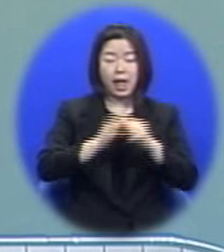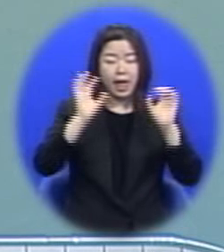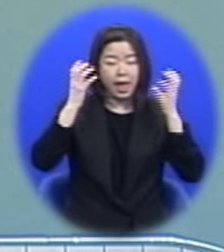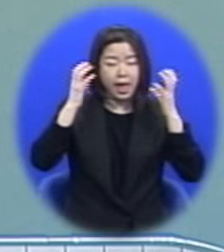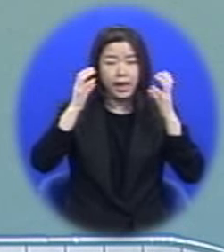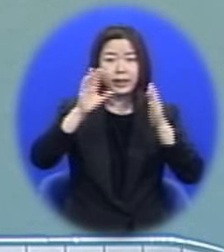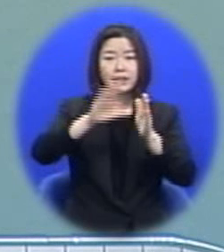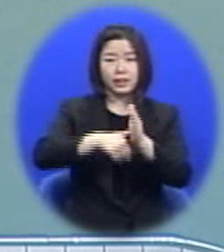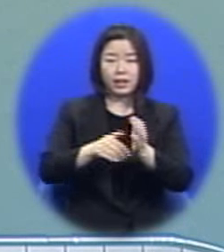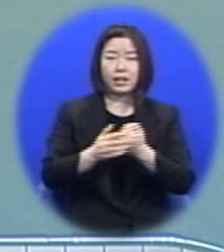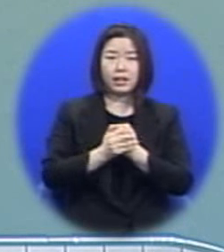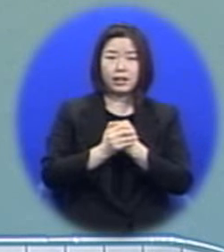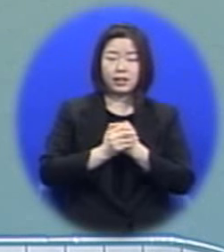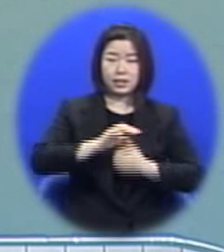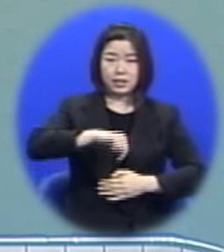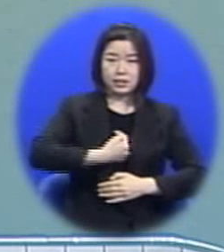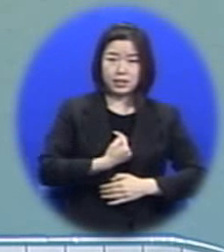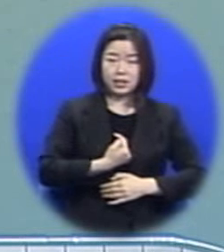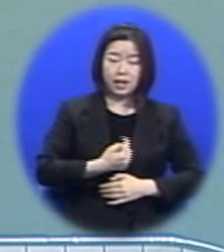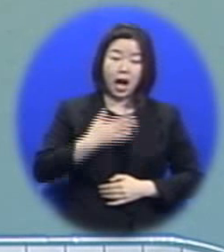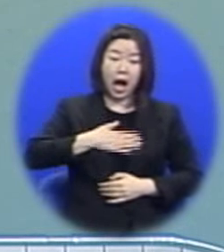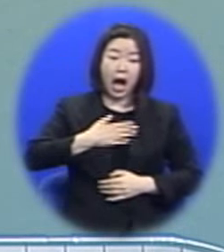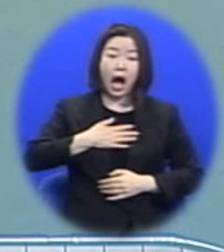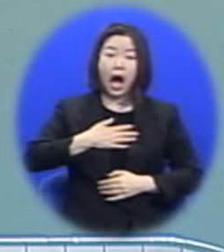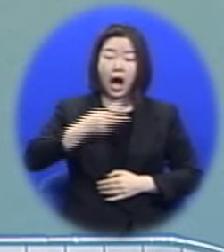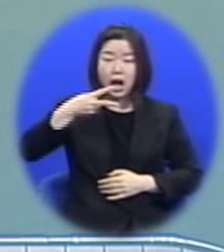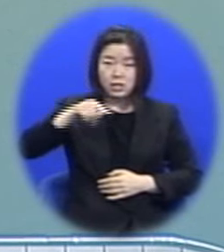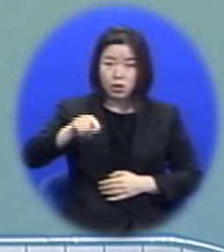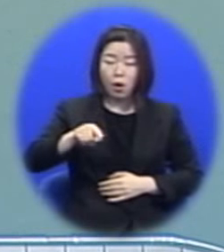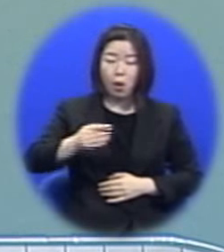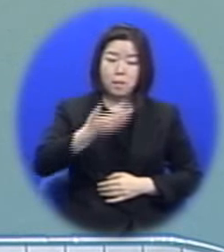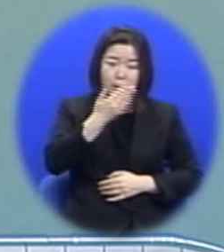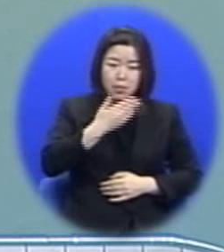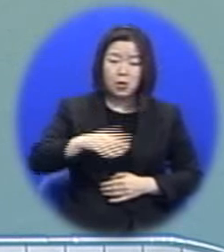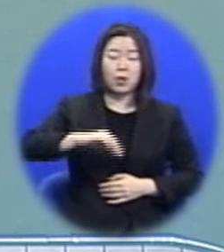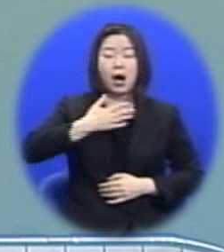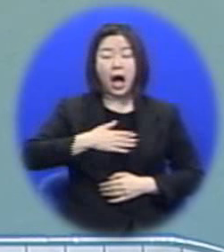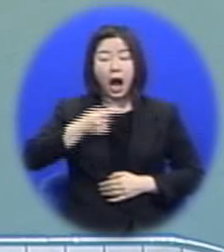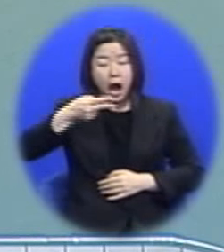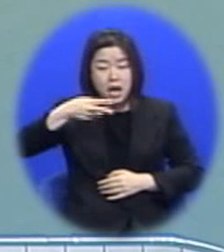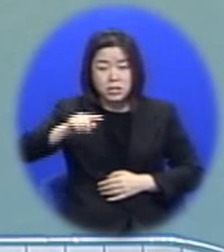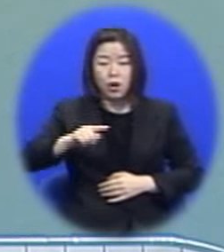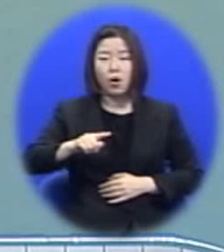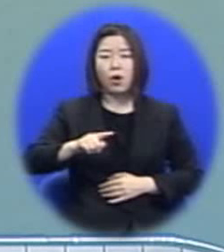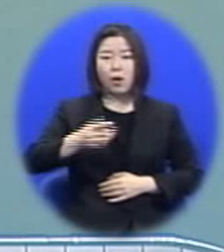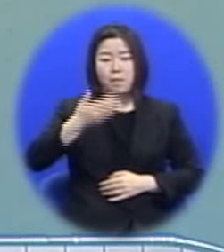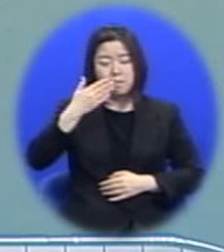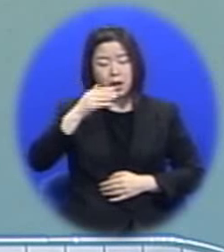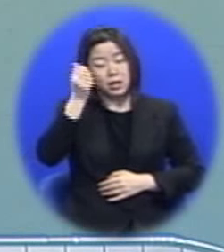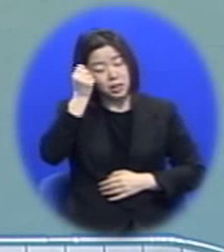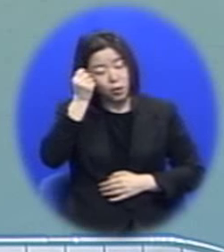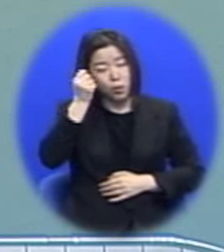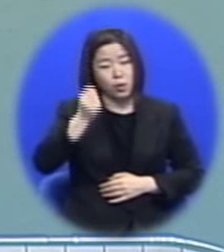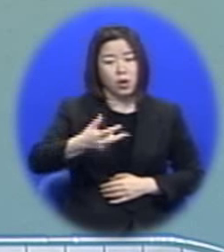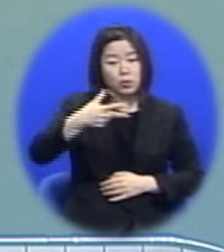때 자기가 알아서 밥 먹고 자기가 알아서 잠자고 자기가 알아서 똥오줌 가리고